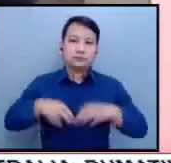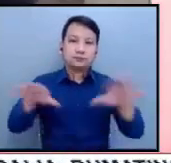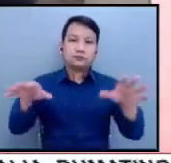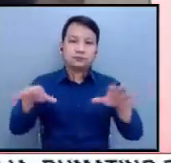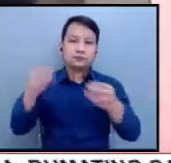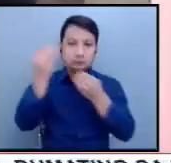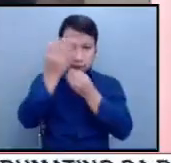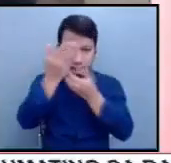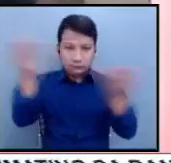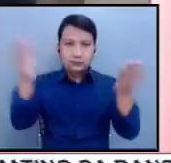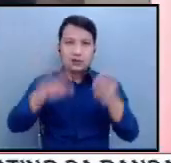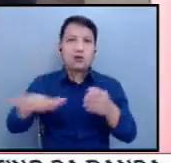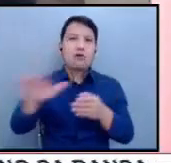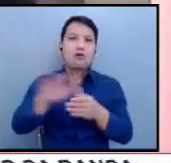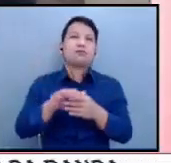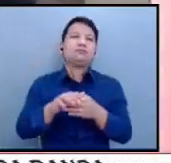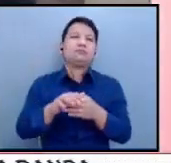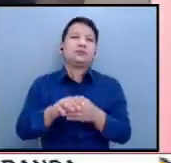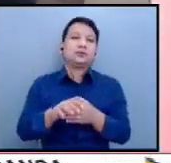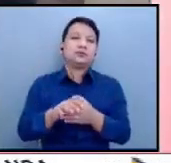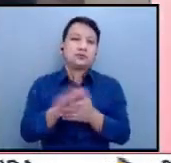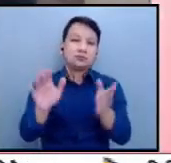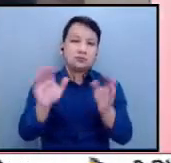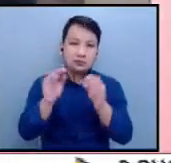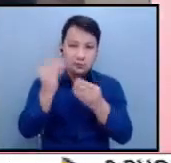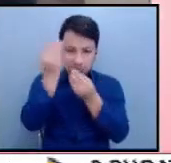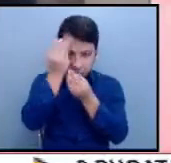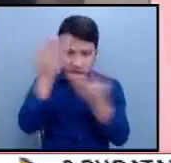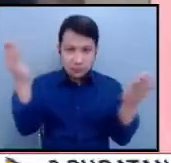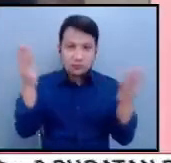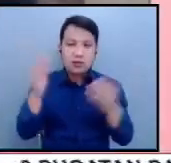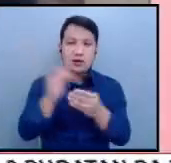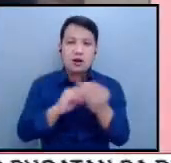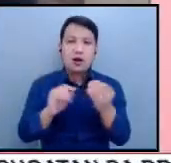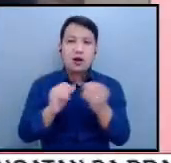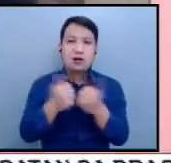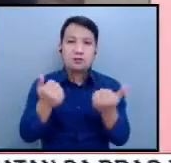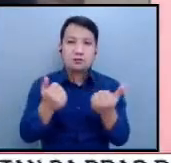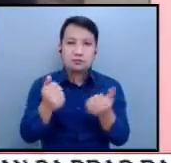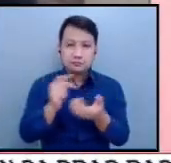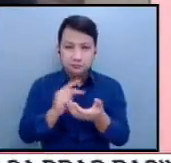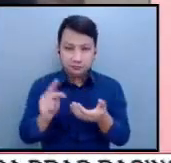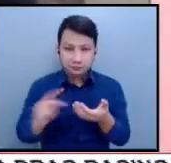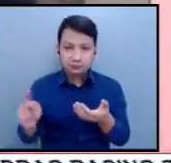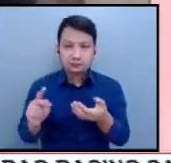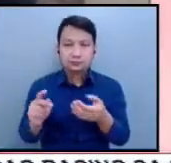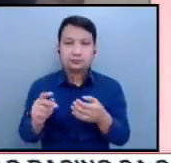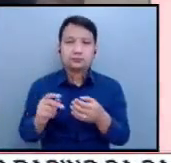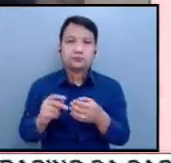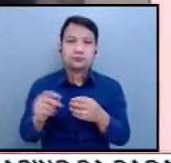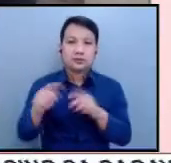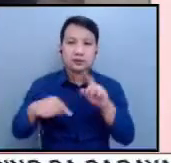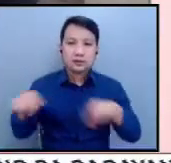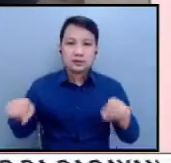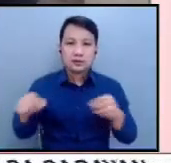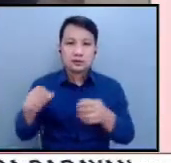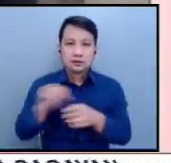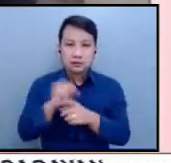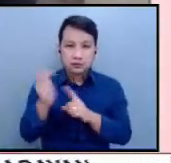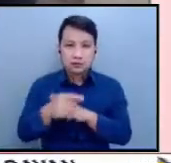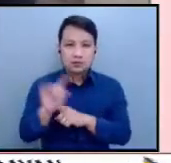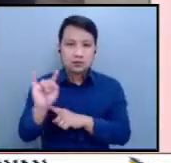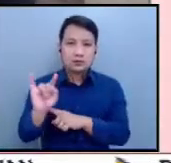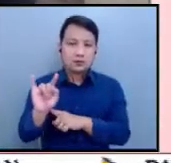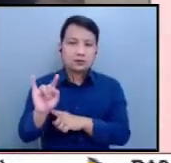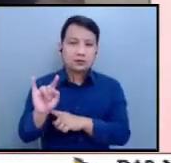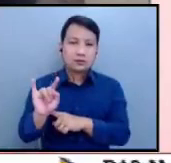ang lahat ng mga impormasyon sa pamamagitan ng mga iba't ibang social media platform. Dalawin